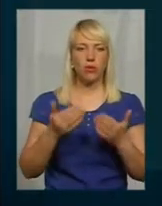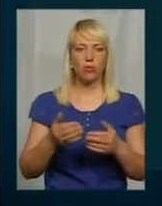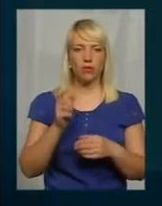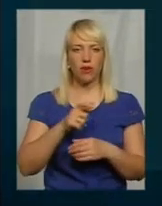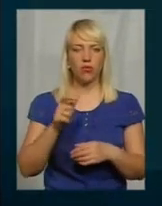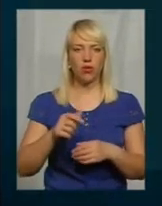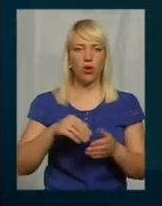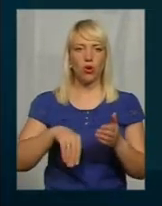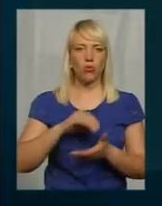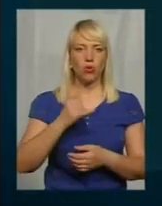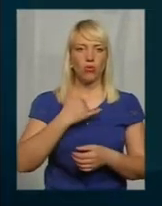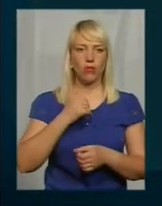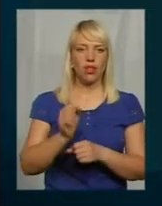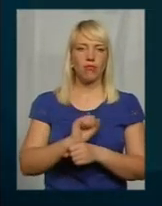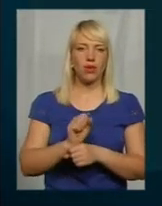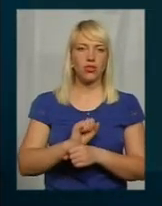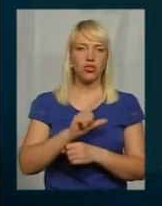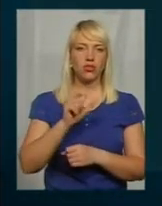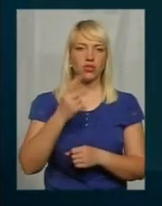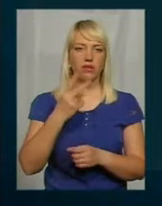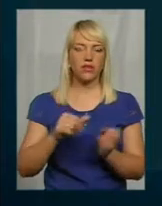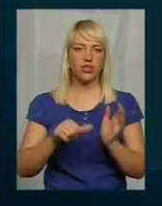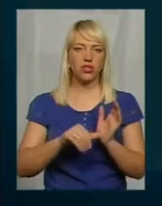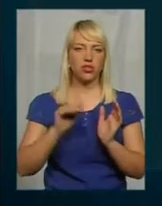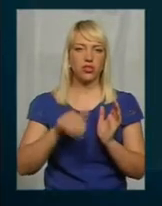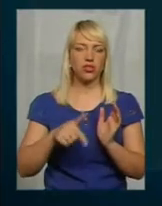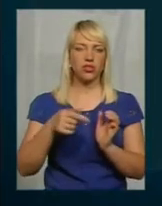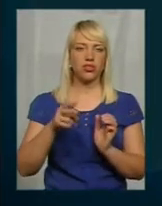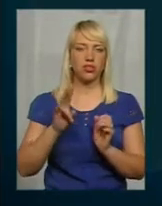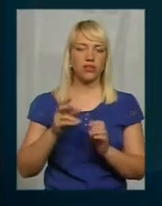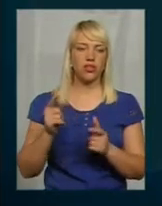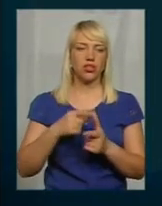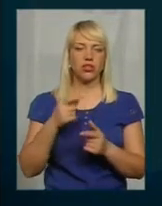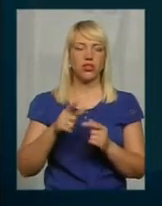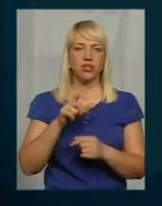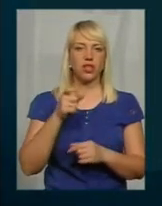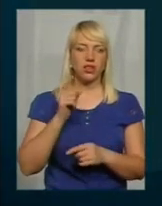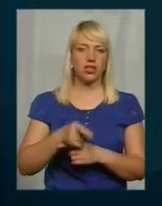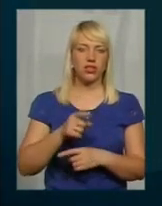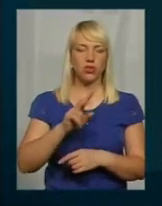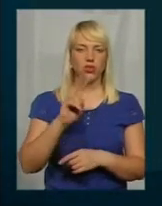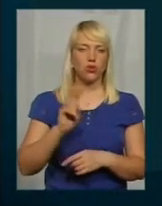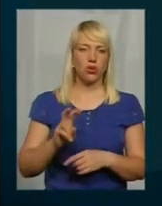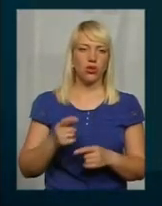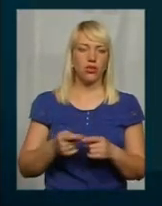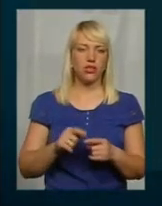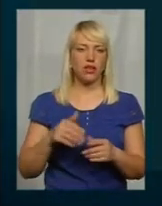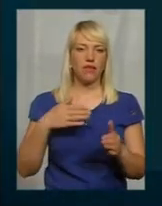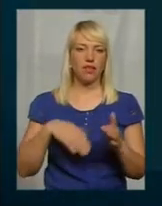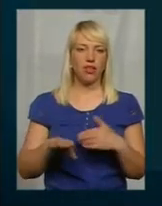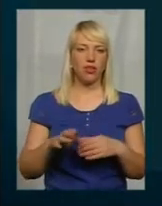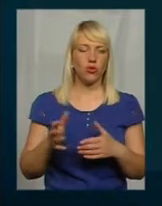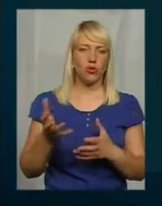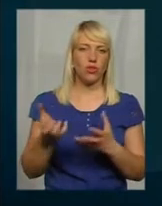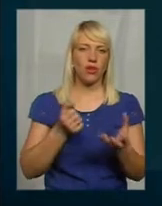мене машину за 26 тисяч гривень, ну, чи за тисячу доларів. Це відео набрало до 30